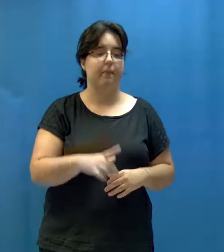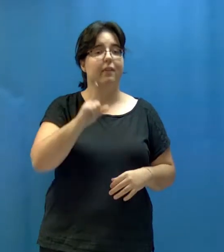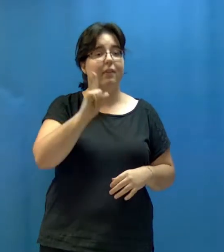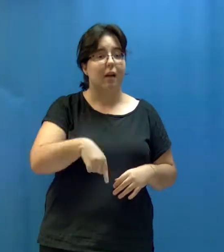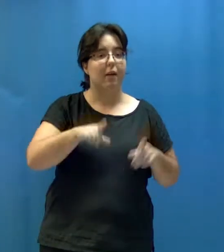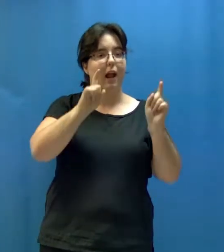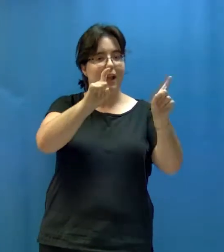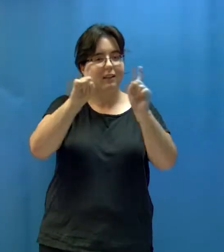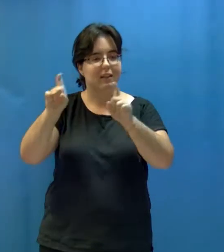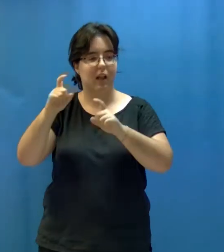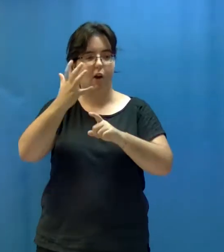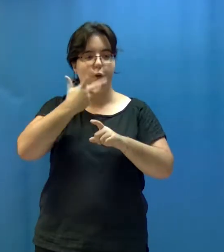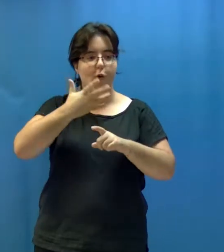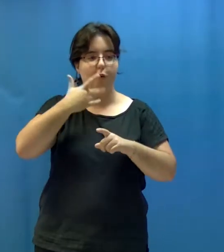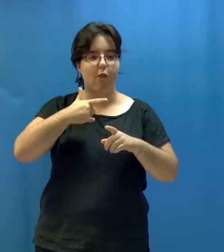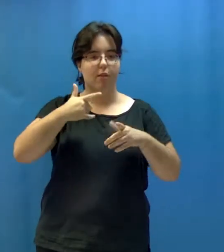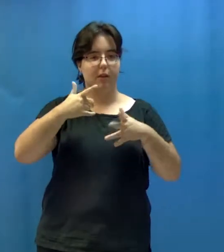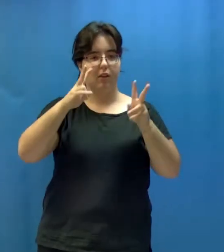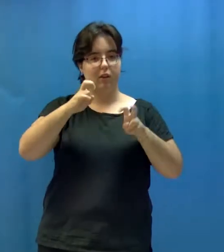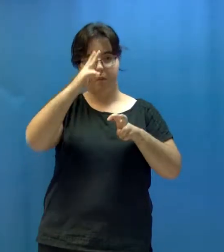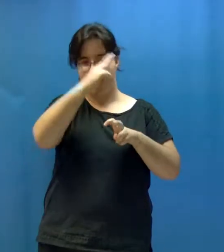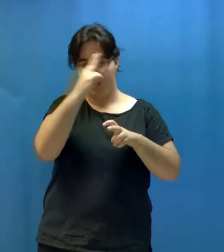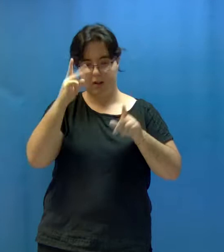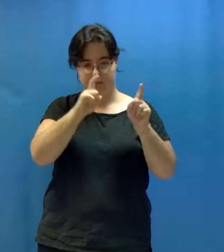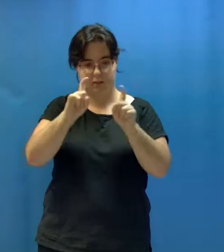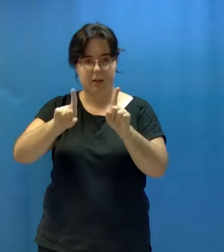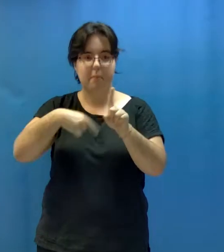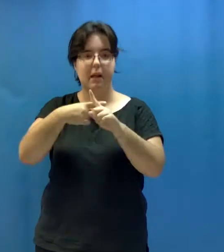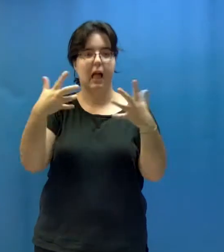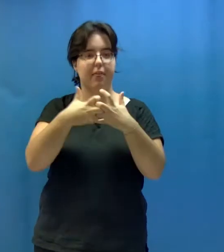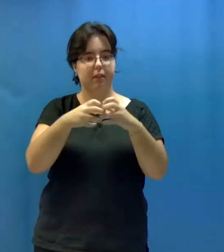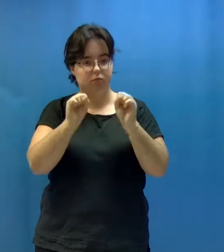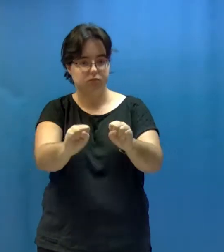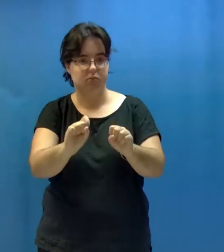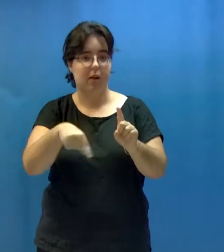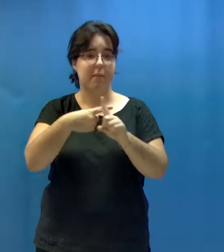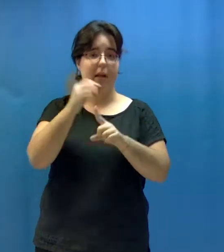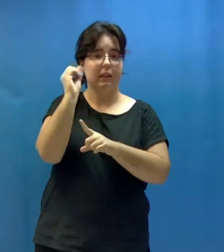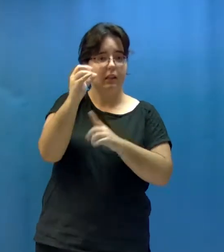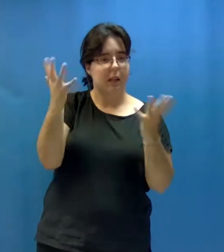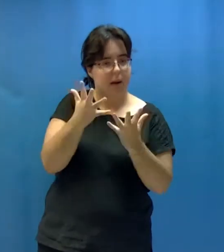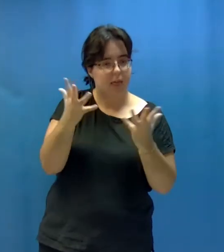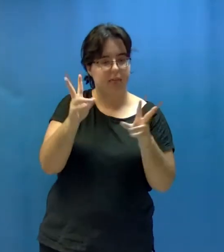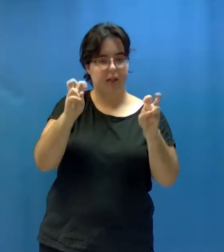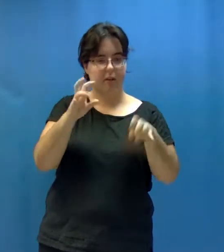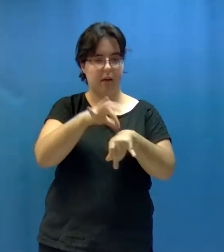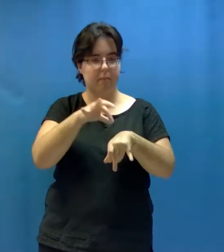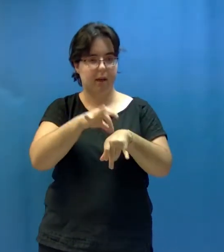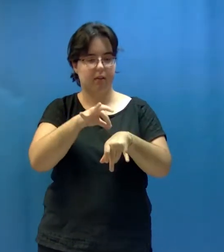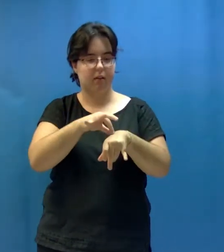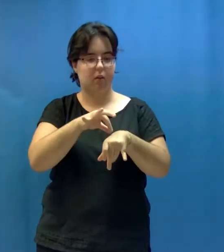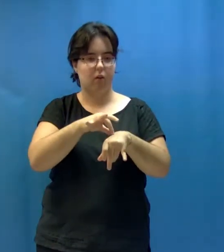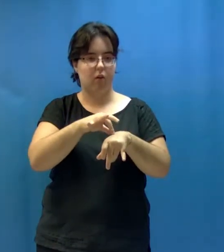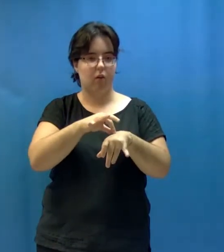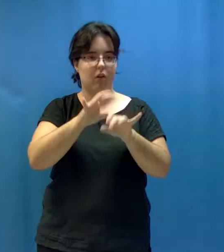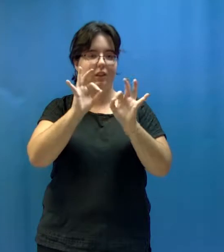s'ensenyen coneixements de primers auxilis i prevenció d'accidents i es donen xerrades d'emergències mèdiques davant substàncies addictives